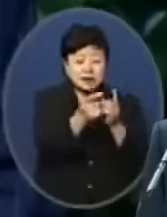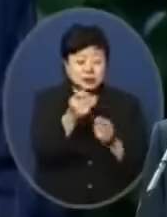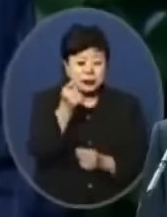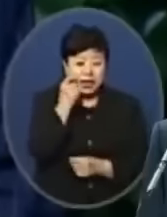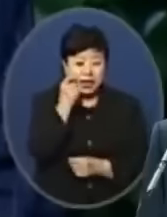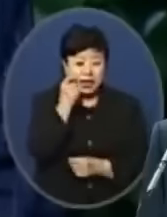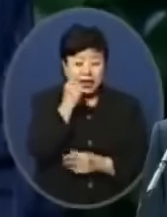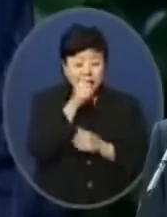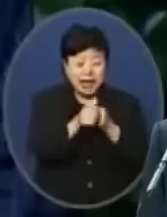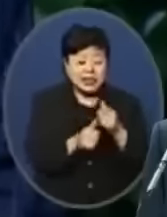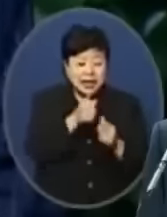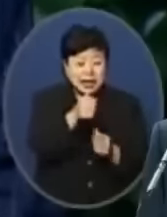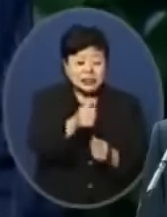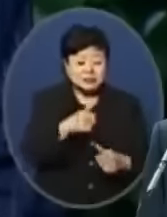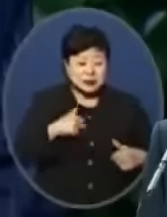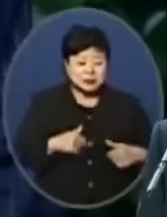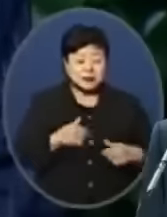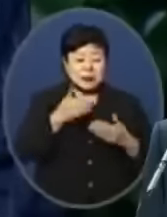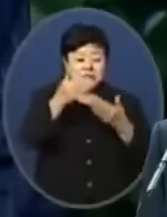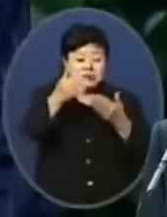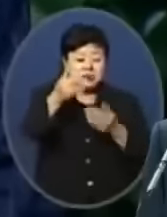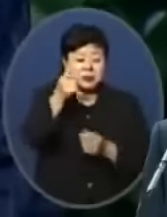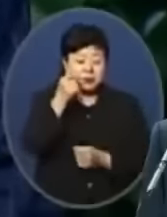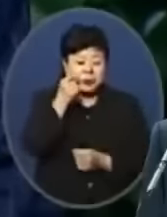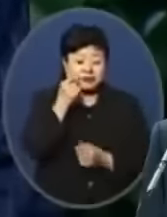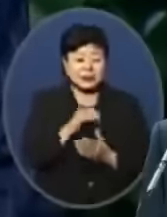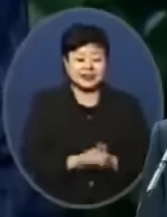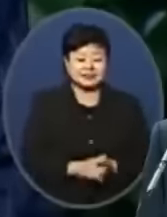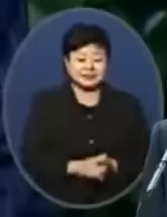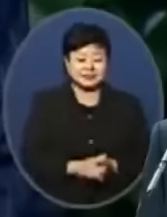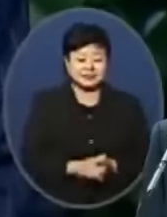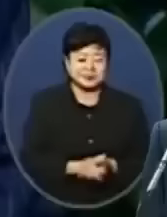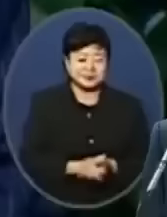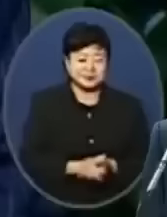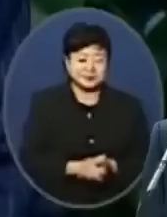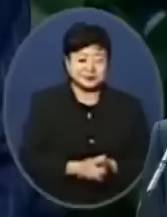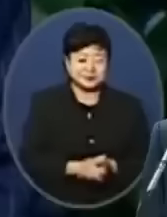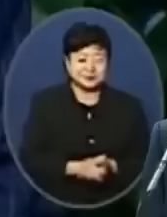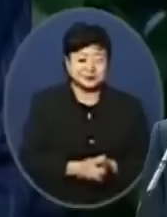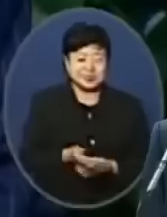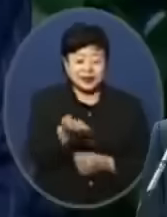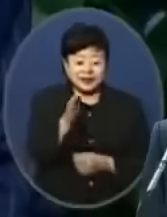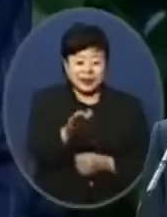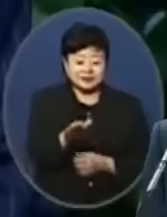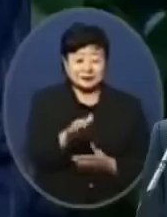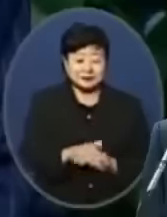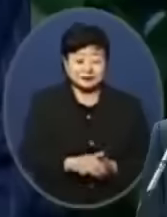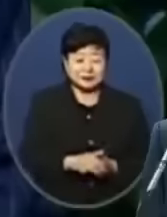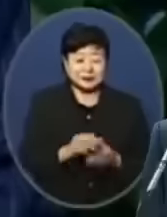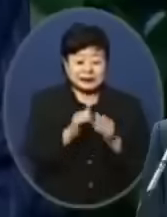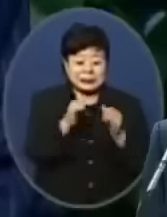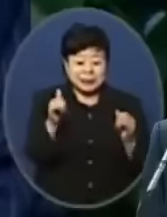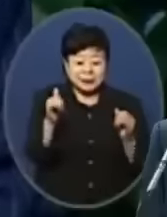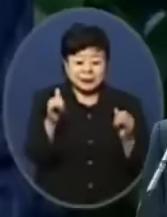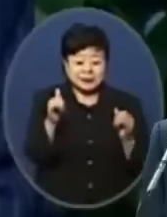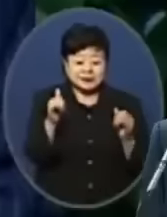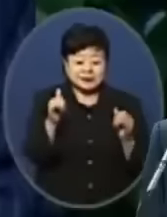없으며 하나님을 기쁘시게 할 수가 없습니다. 그런데